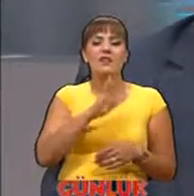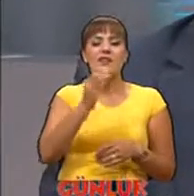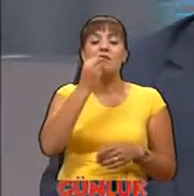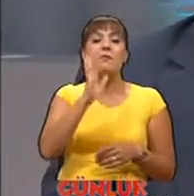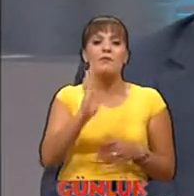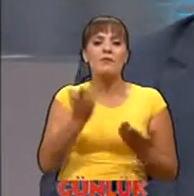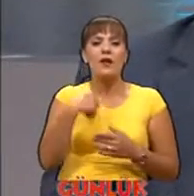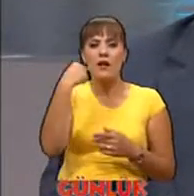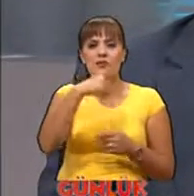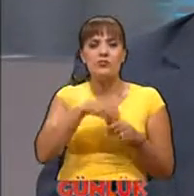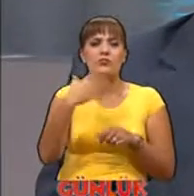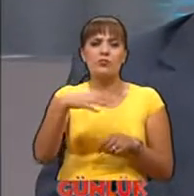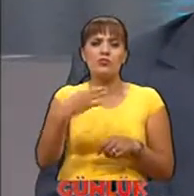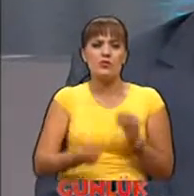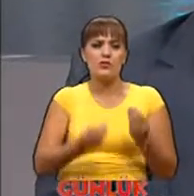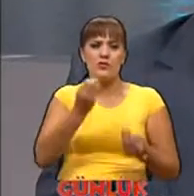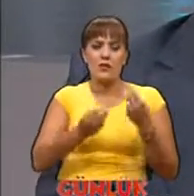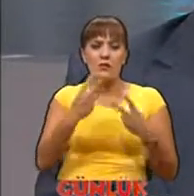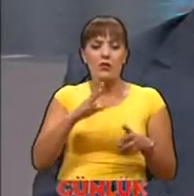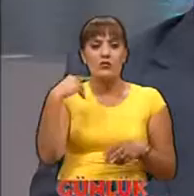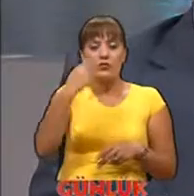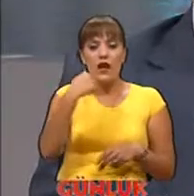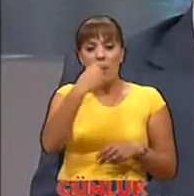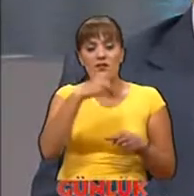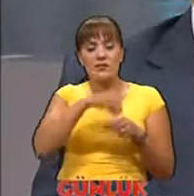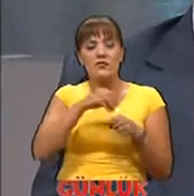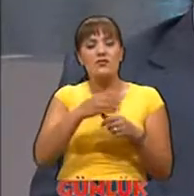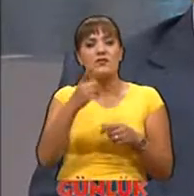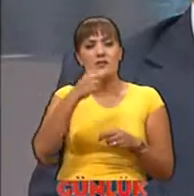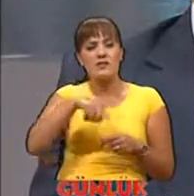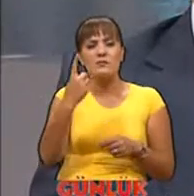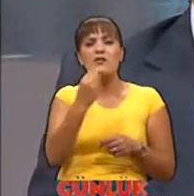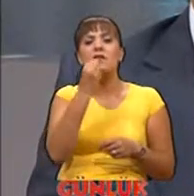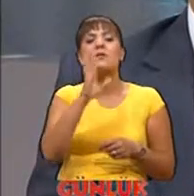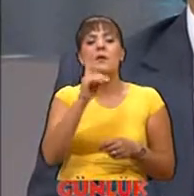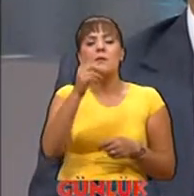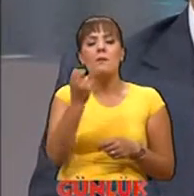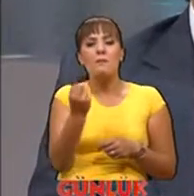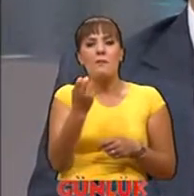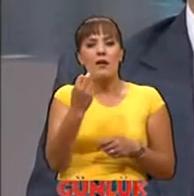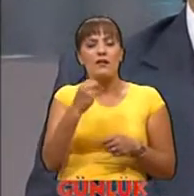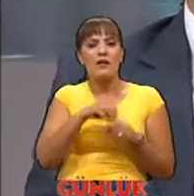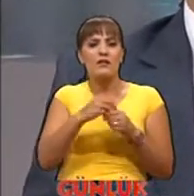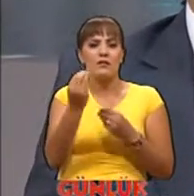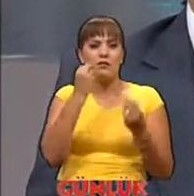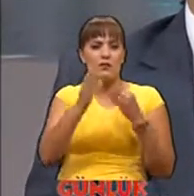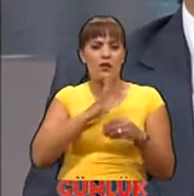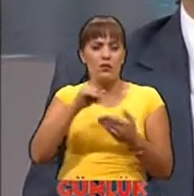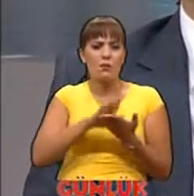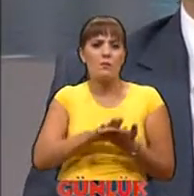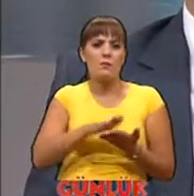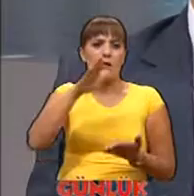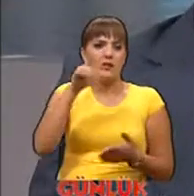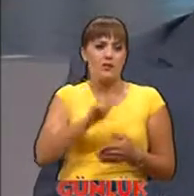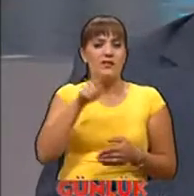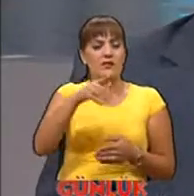hiç yemeseniz bile ağzınızda çürük oluşabilir. Çünkü ağız ortamında zaten siz bir şey yemeseniz de bir bakteri kolonisi vardır. Bunlar